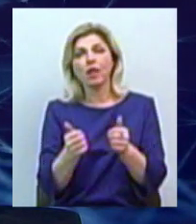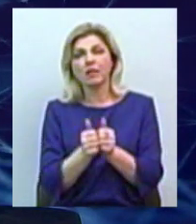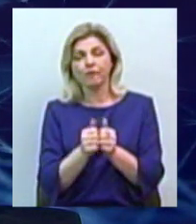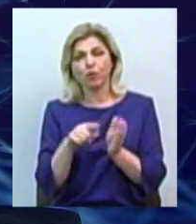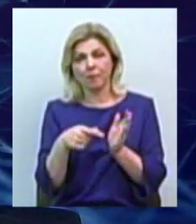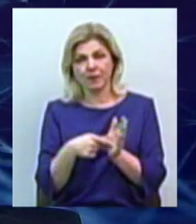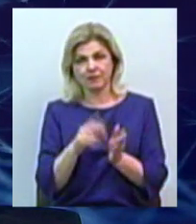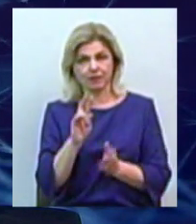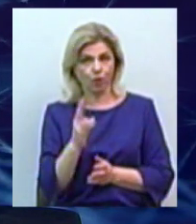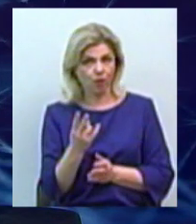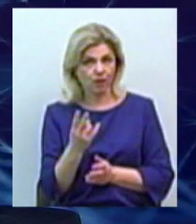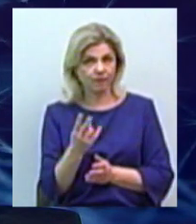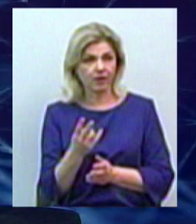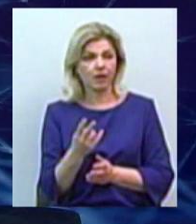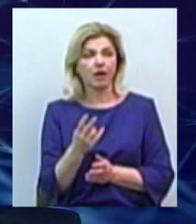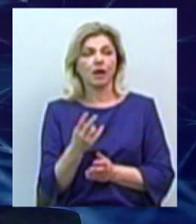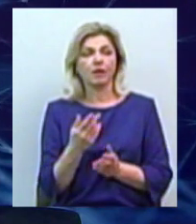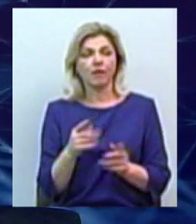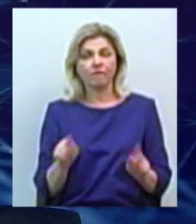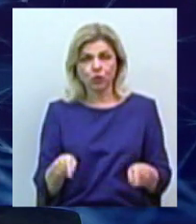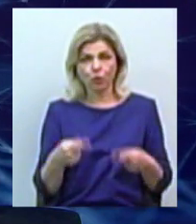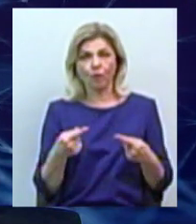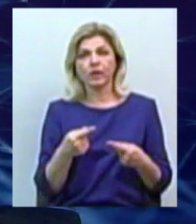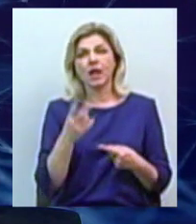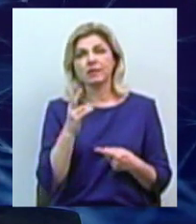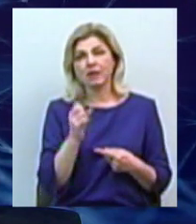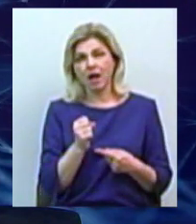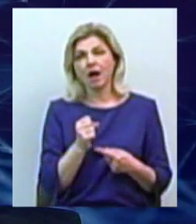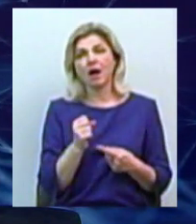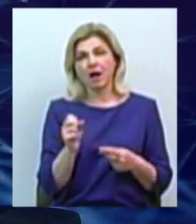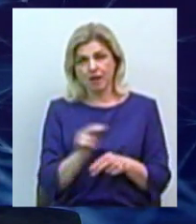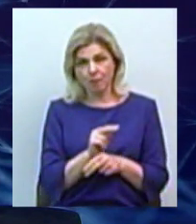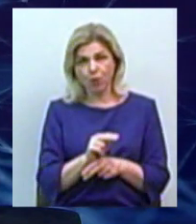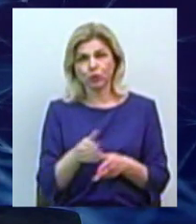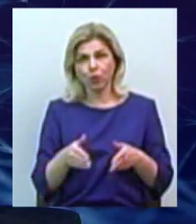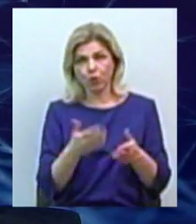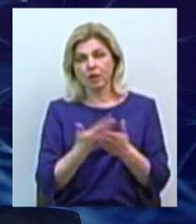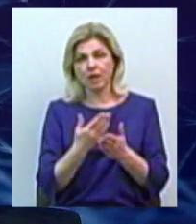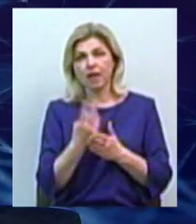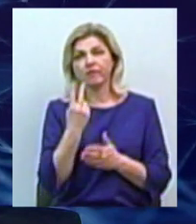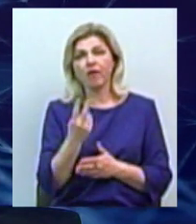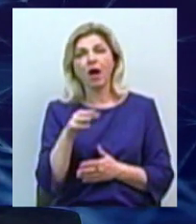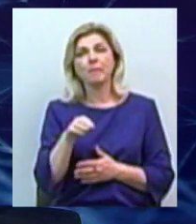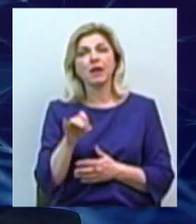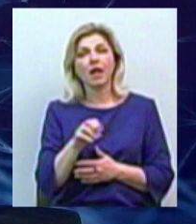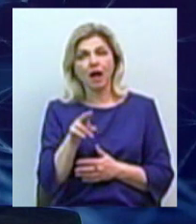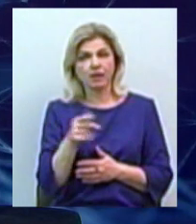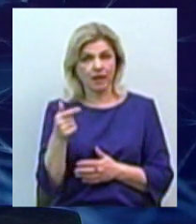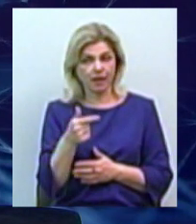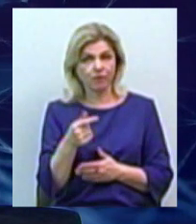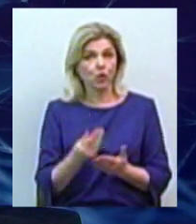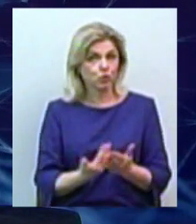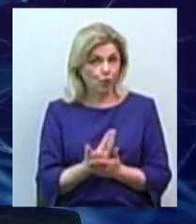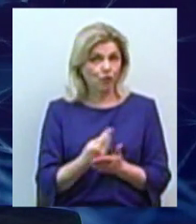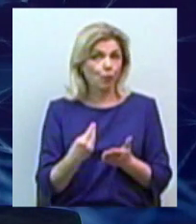Миколаєва. До речі, на відновлення якої, по різним оцінкам, необхідно біля 1 мільярду гривень. І знову бюджет,